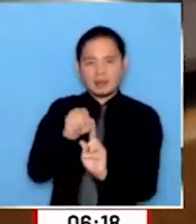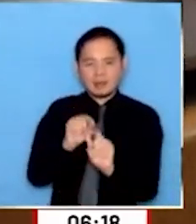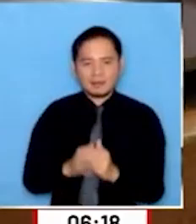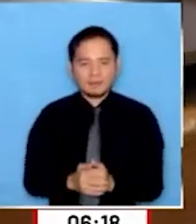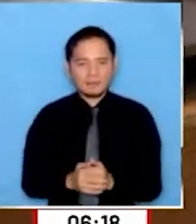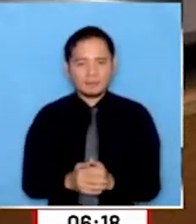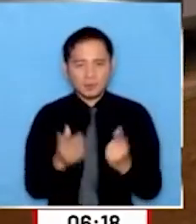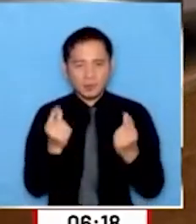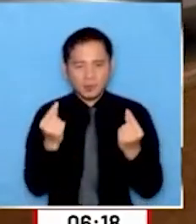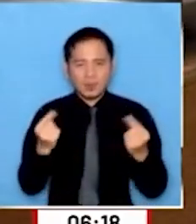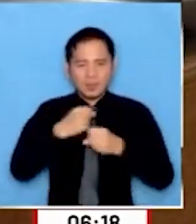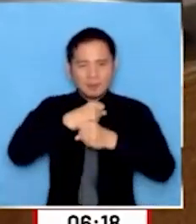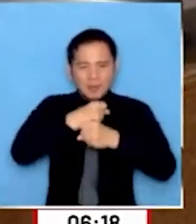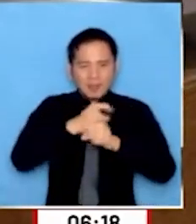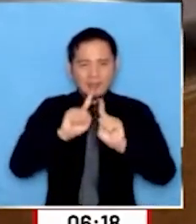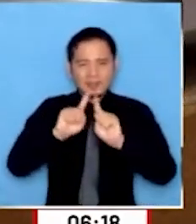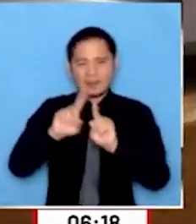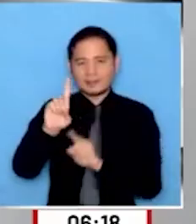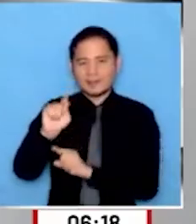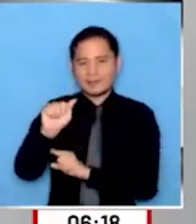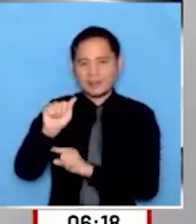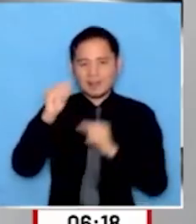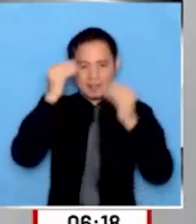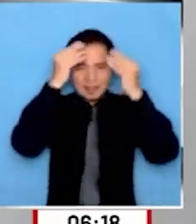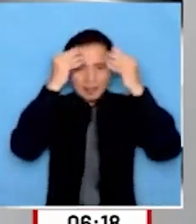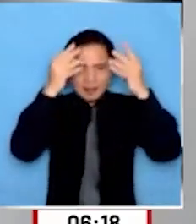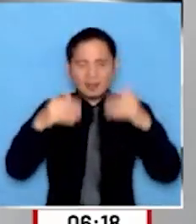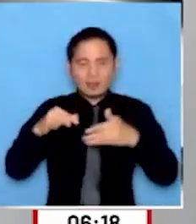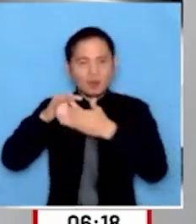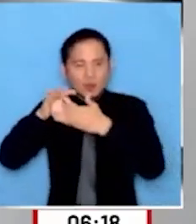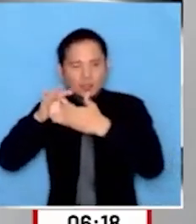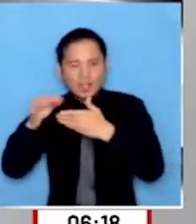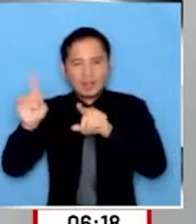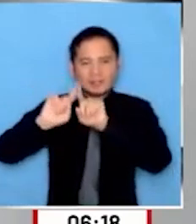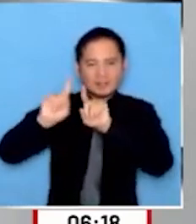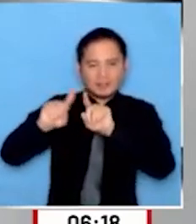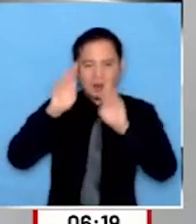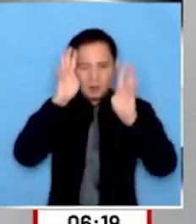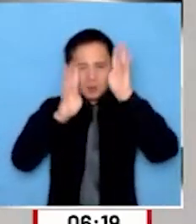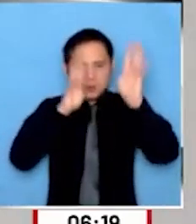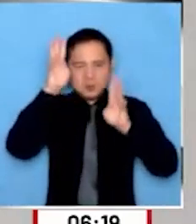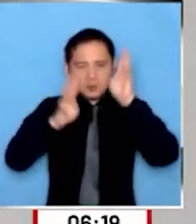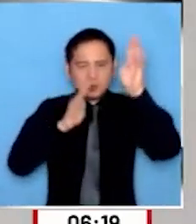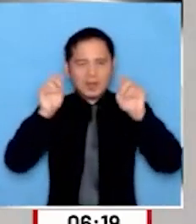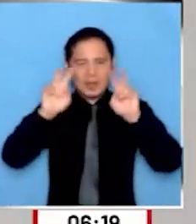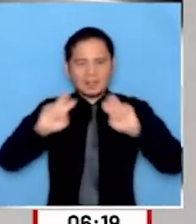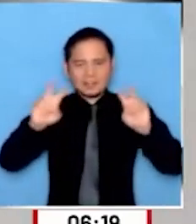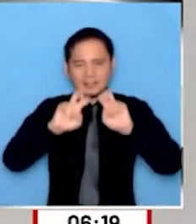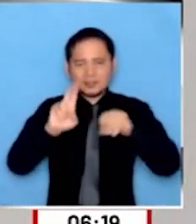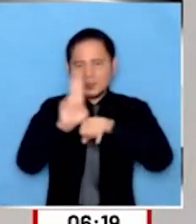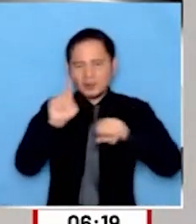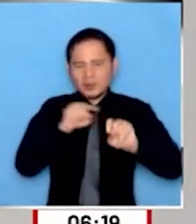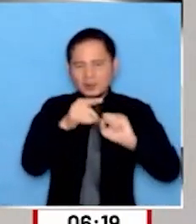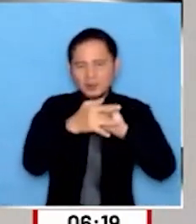data. Ang main parang subject matter niya is content. Content creation, content analysis. And then may mga